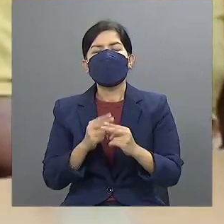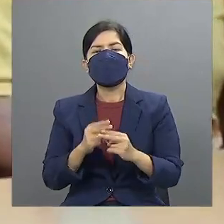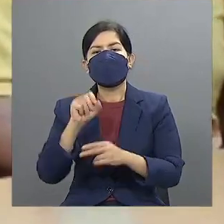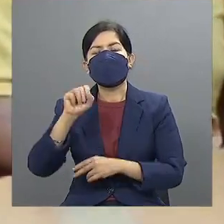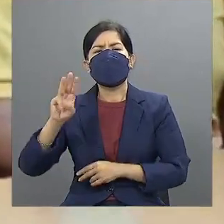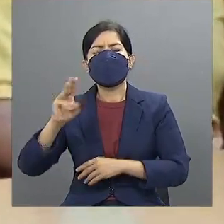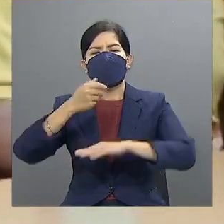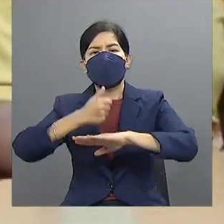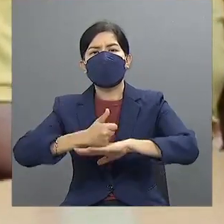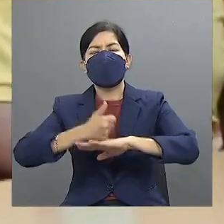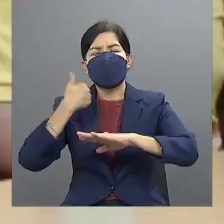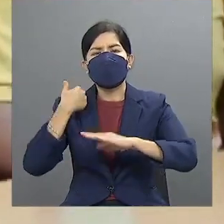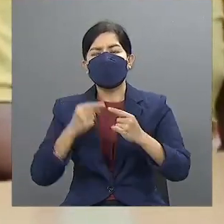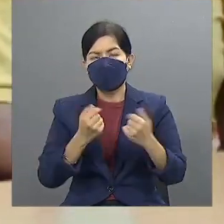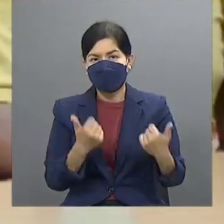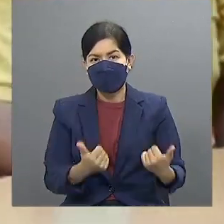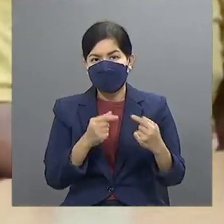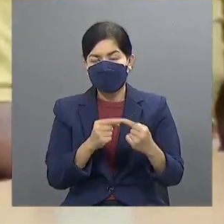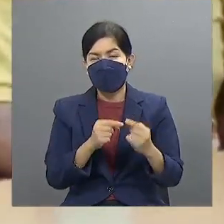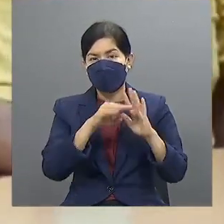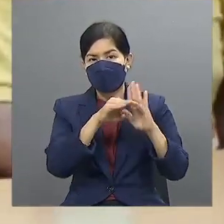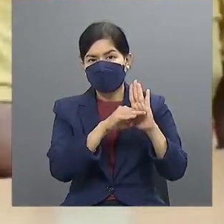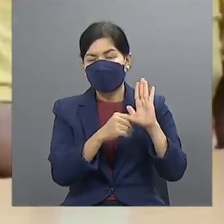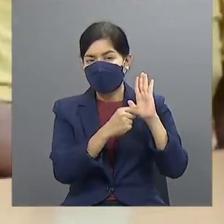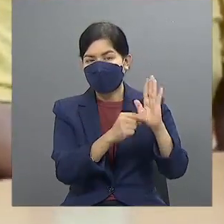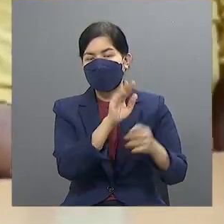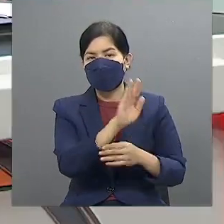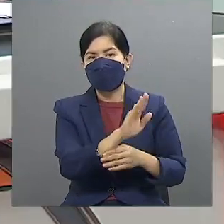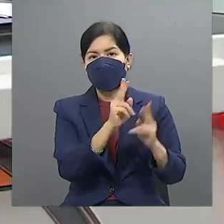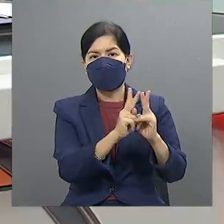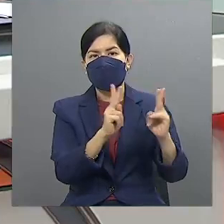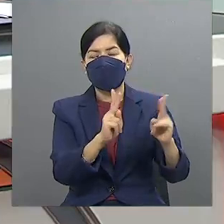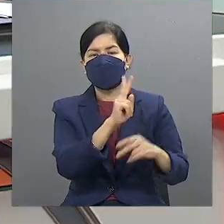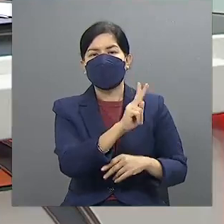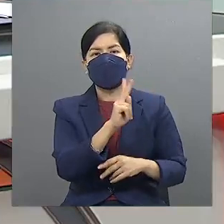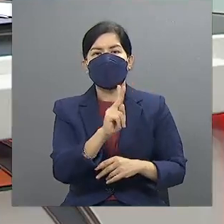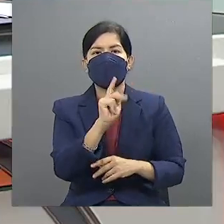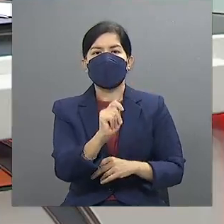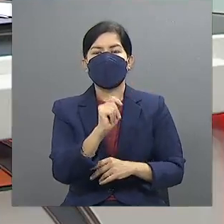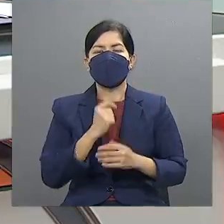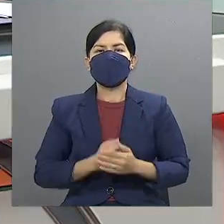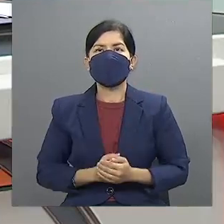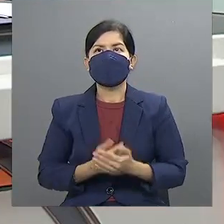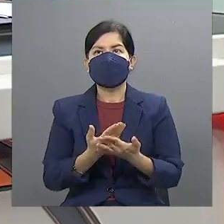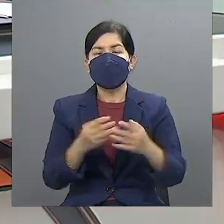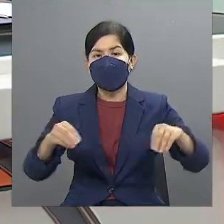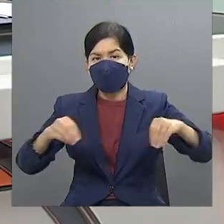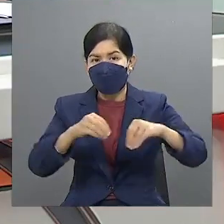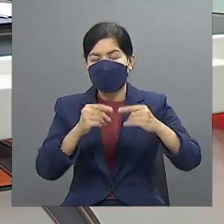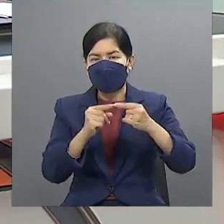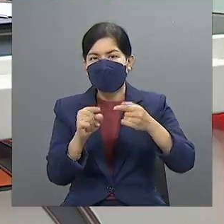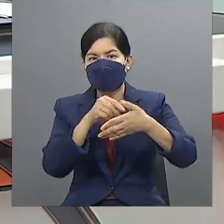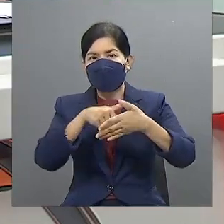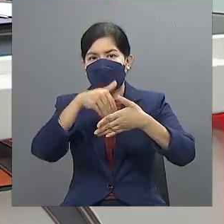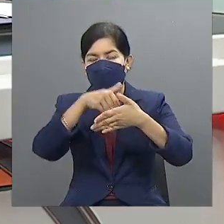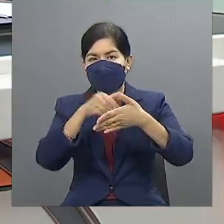ยู่ในชั้นการดำเนินการของสำนักงานกกต.ค่ะ ทุกๆครั้งที่จะมีการเลือกตั้งผู้ว่ากทม.จะเป็นช่วงเวลาที่ค